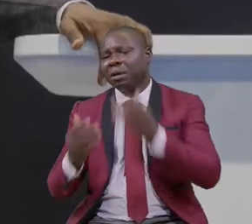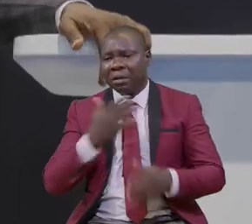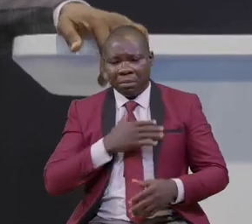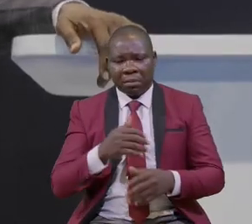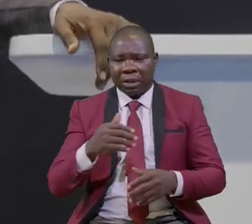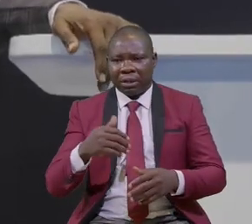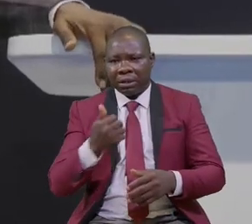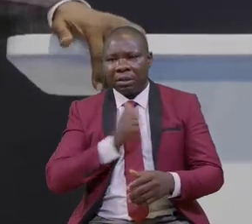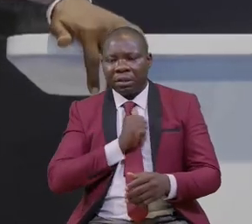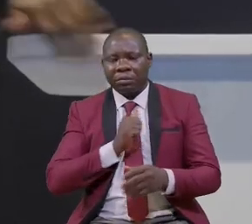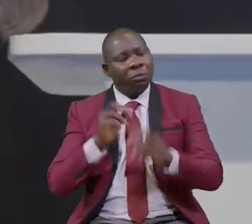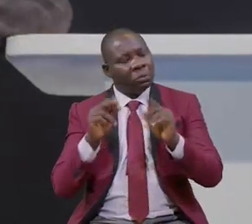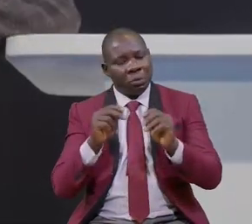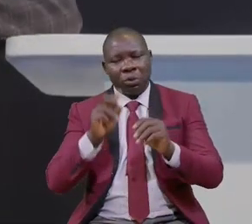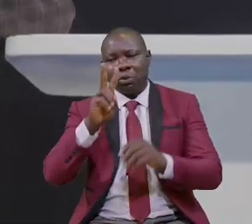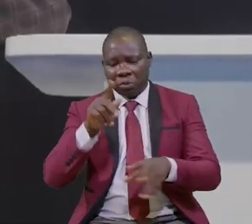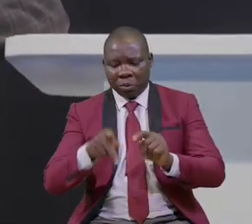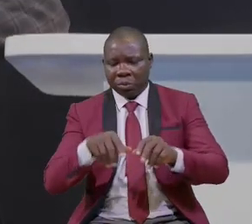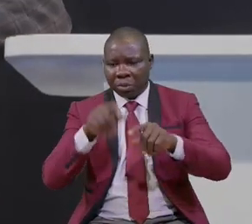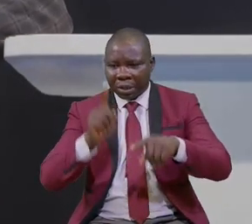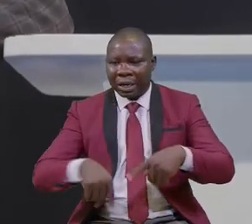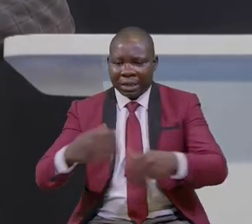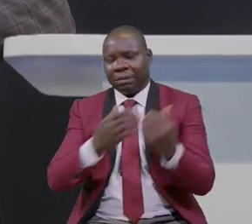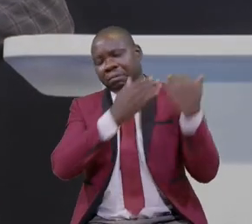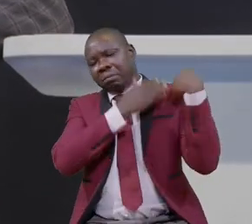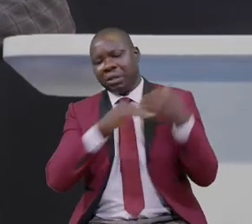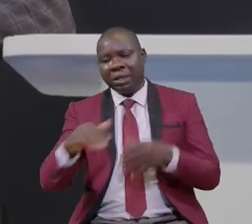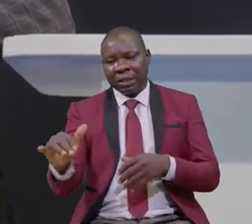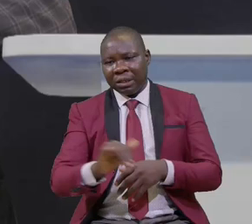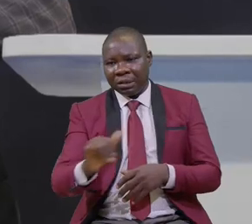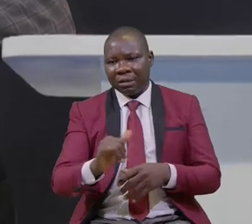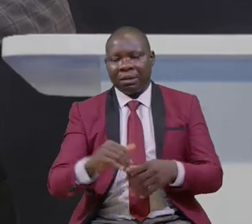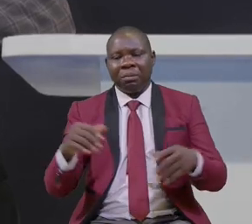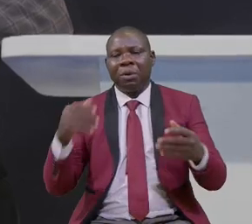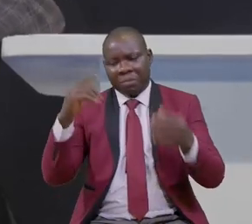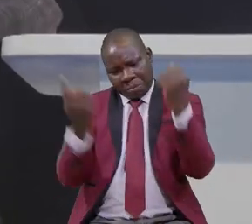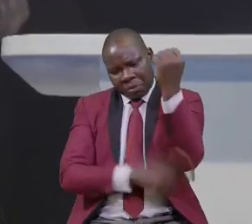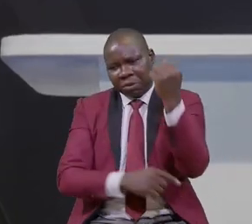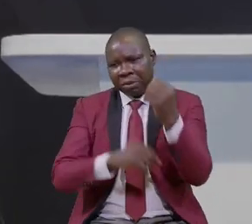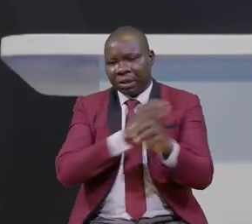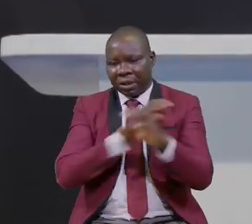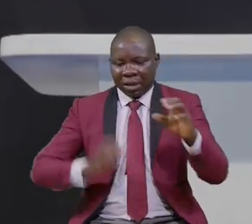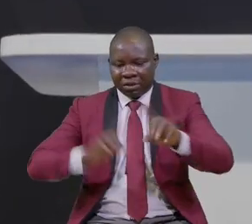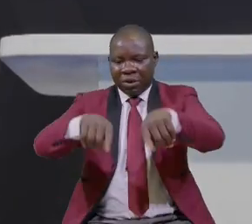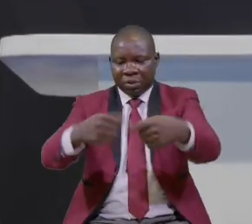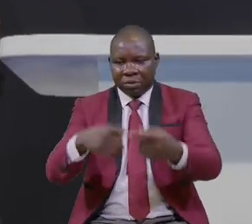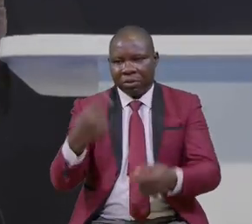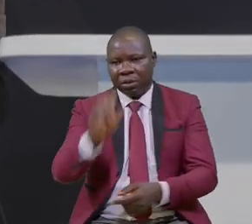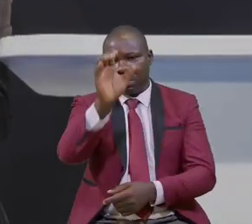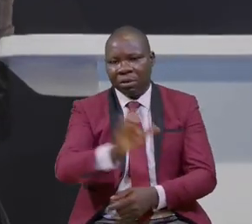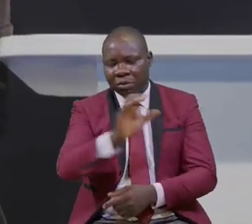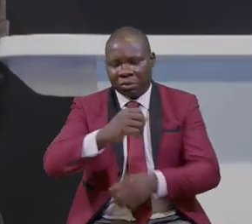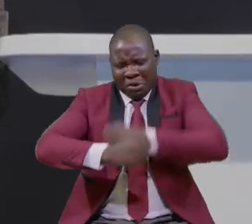porter les mêmes châtiments. Christ est allé à la croix. Il a souffert pour toi. Et il a